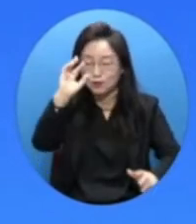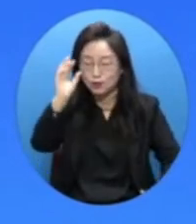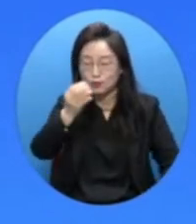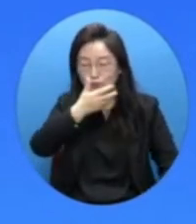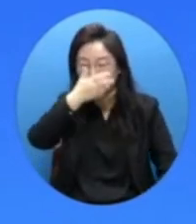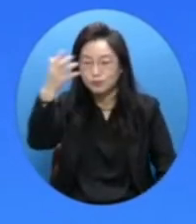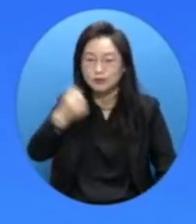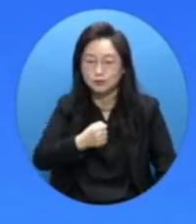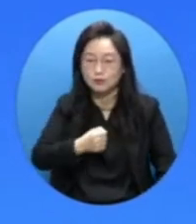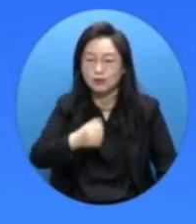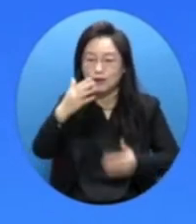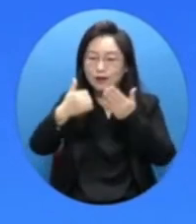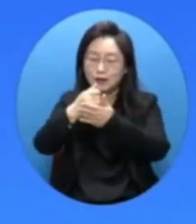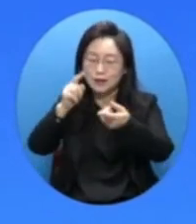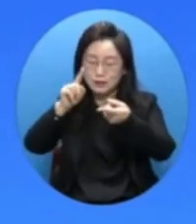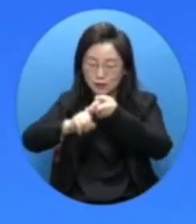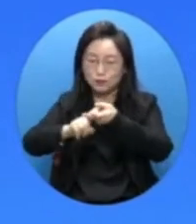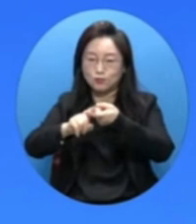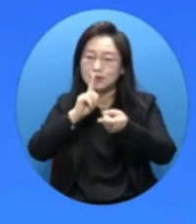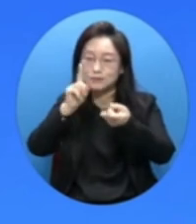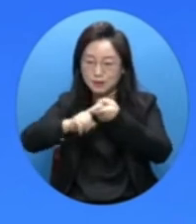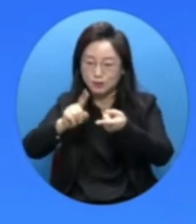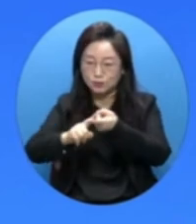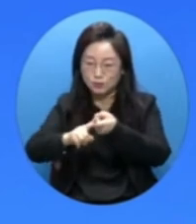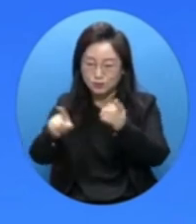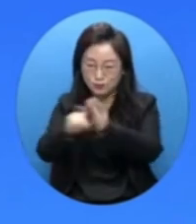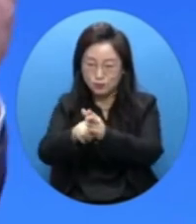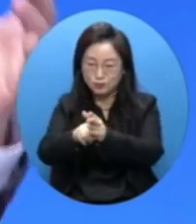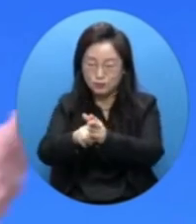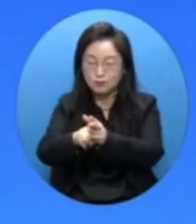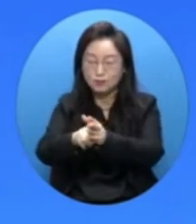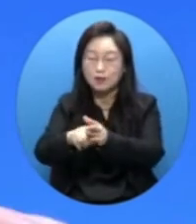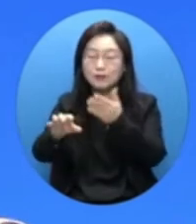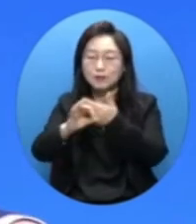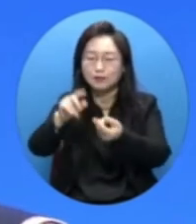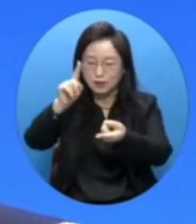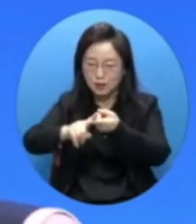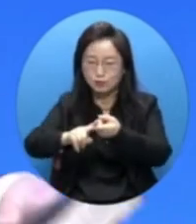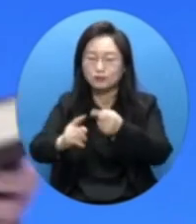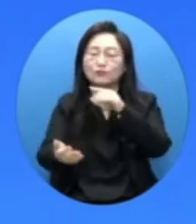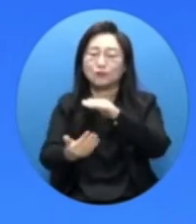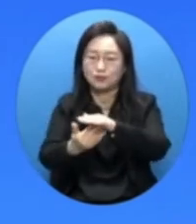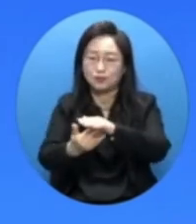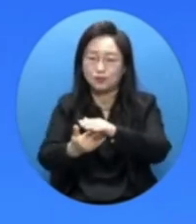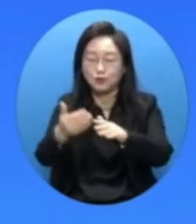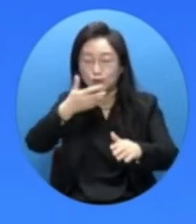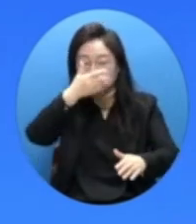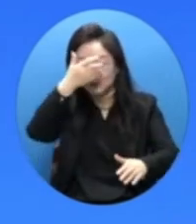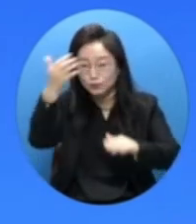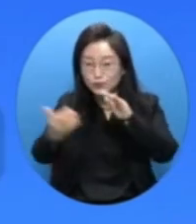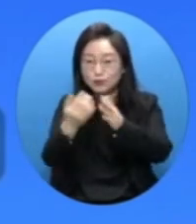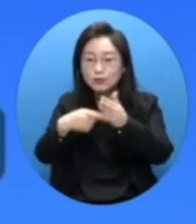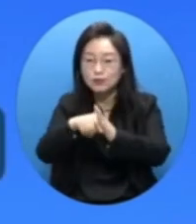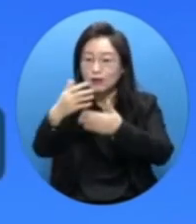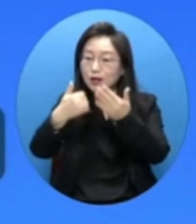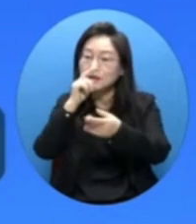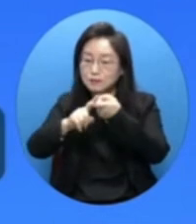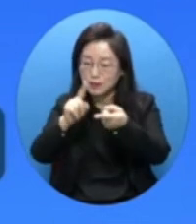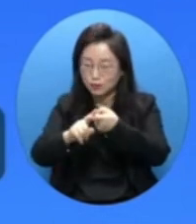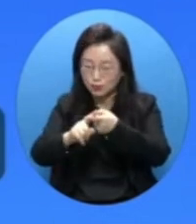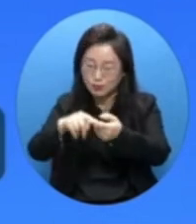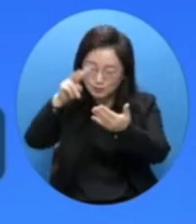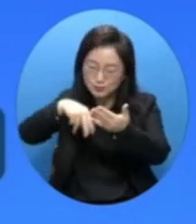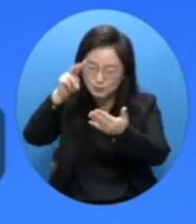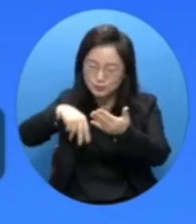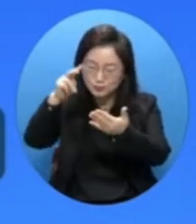말씀 붙잡고 믿음으로 나갈 때 하나님께서 그 일을 이루어 주십니다 꿈을 이루기 위해 여러분 하나님의 약속의 말씀과 동행하는 여러분 되기를 바랍니다